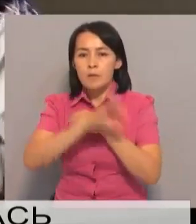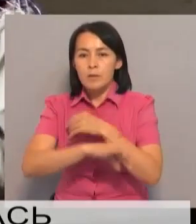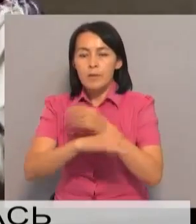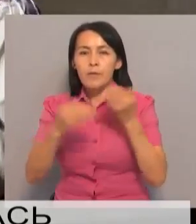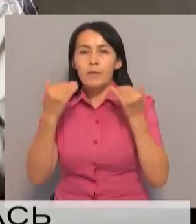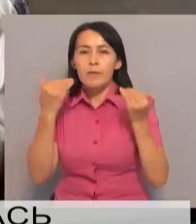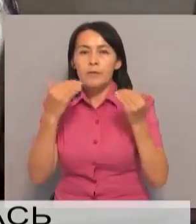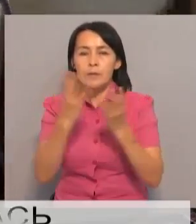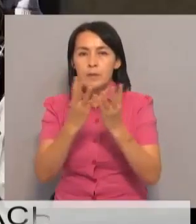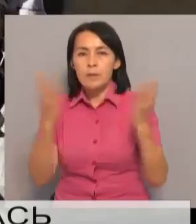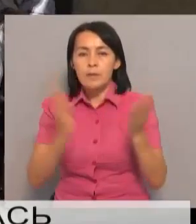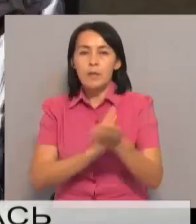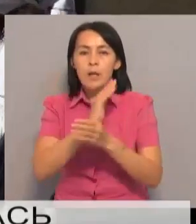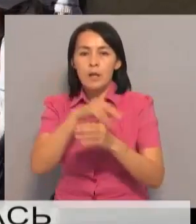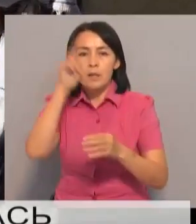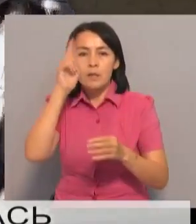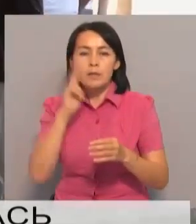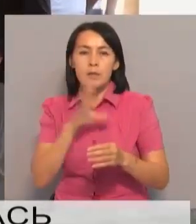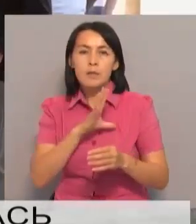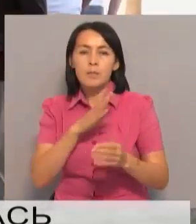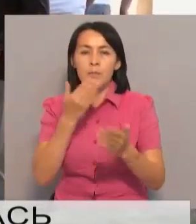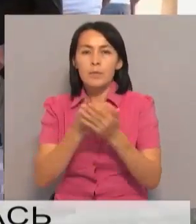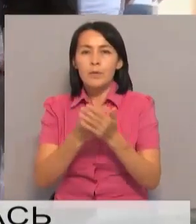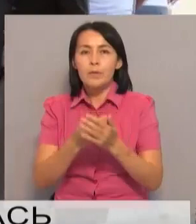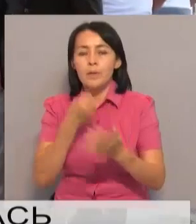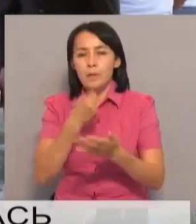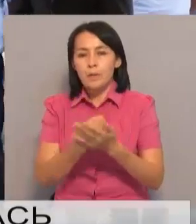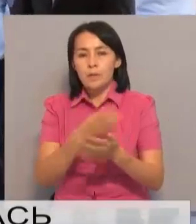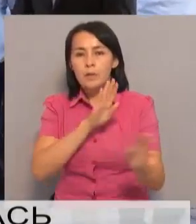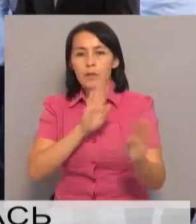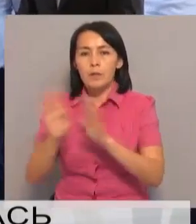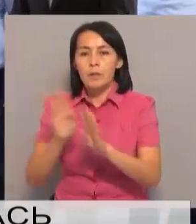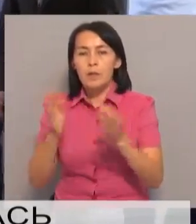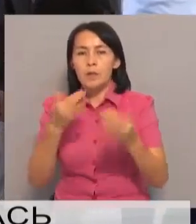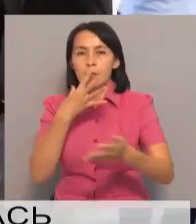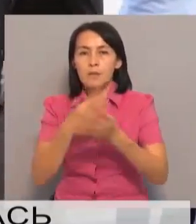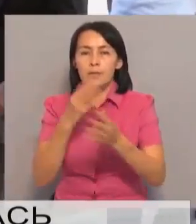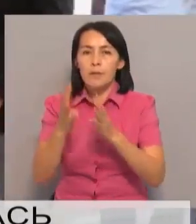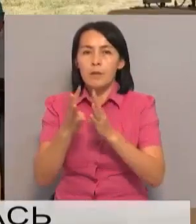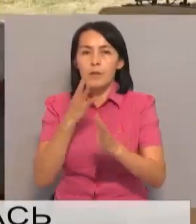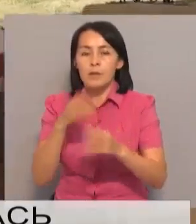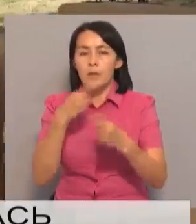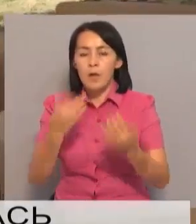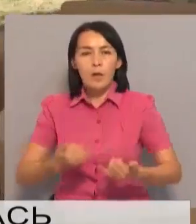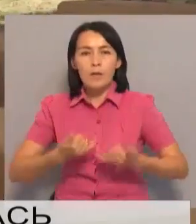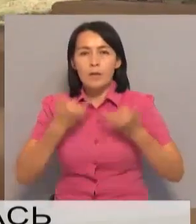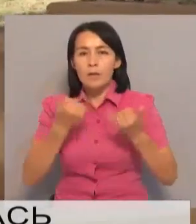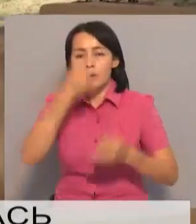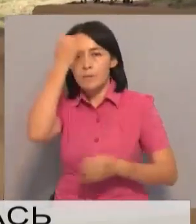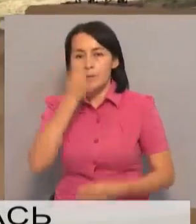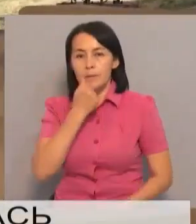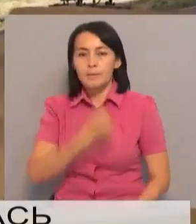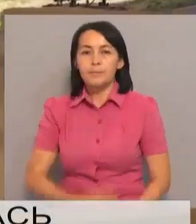оборонительные стены. Гостям из Таджикистана были представлены ценные экспонаты. Они, в свою очередь, выразили восхищение и